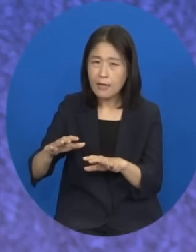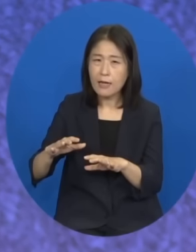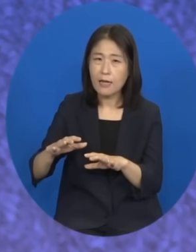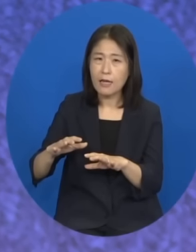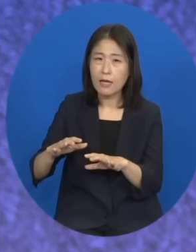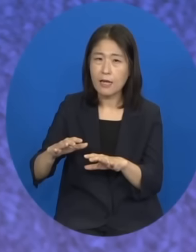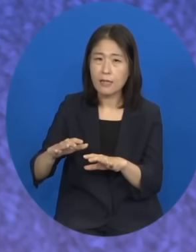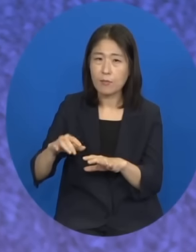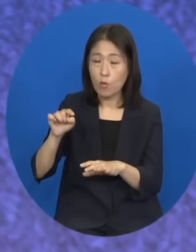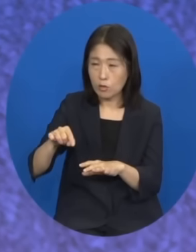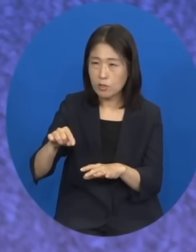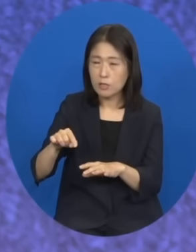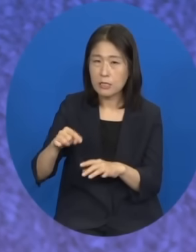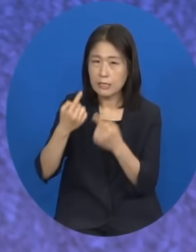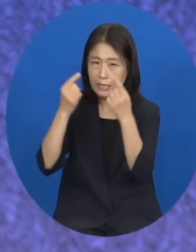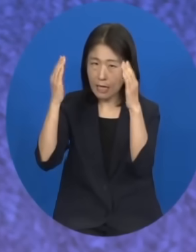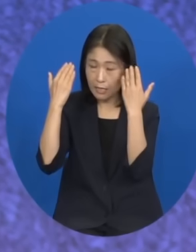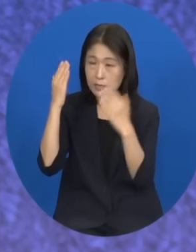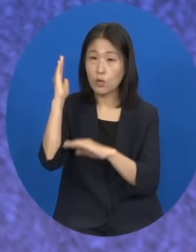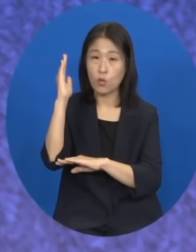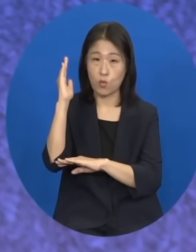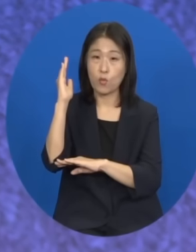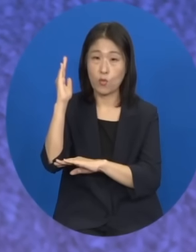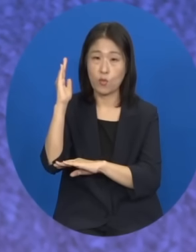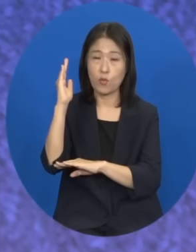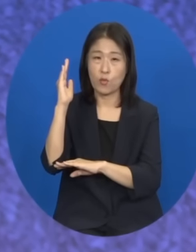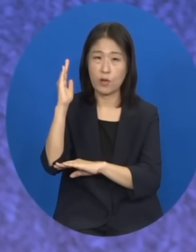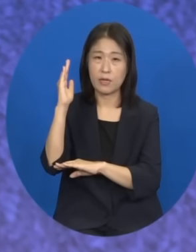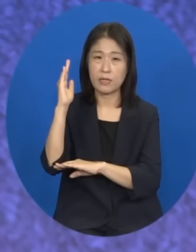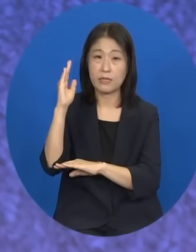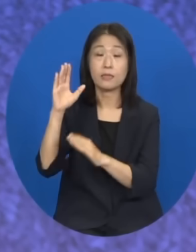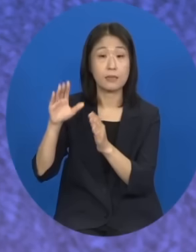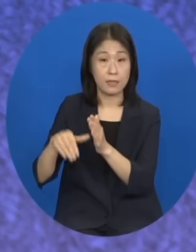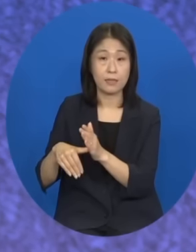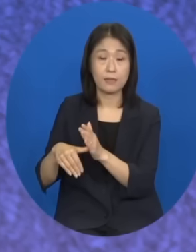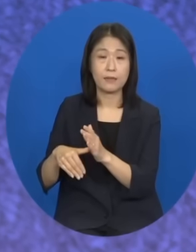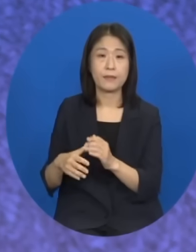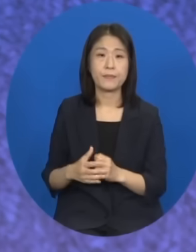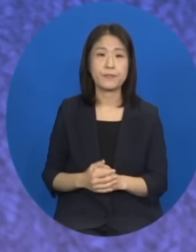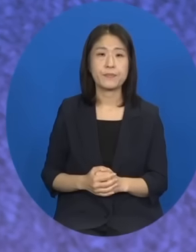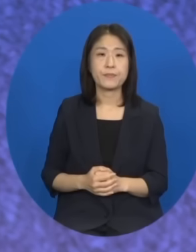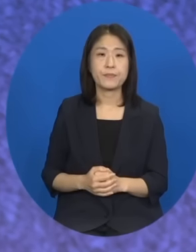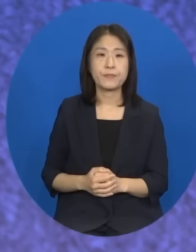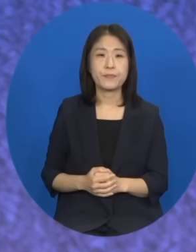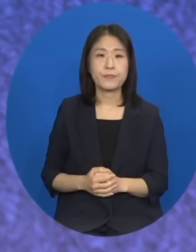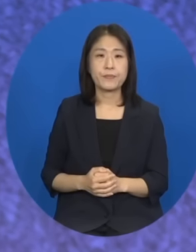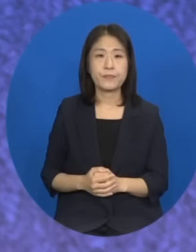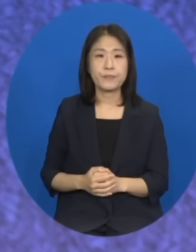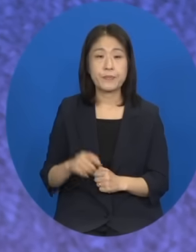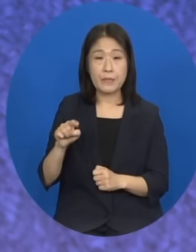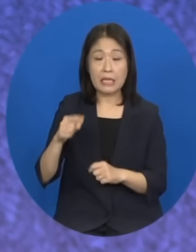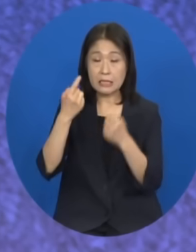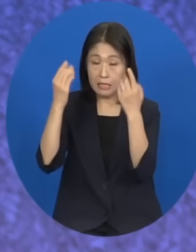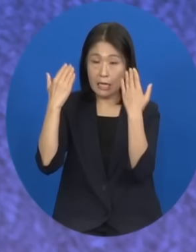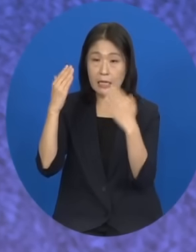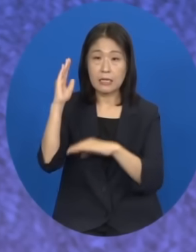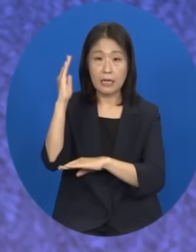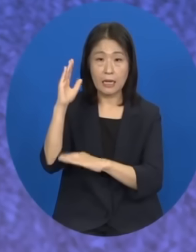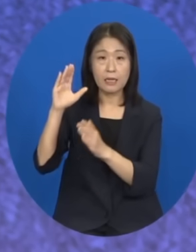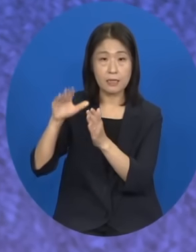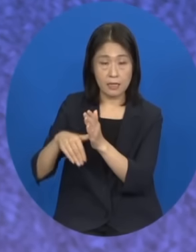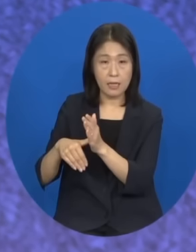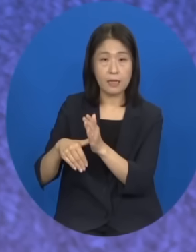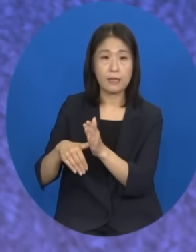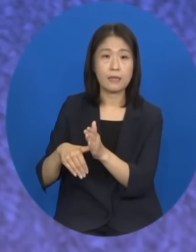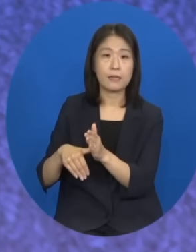거기 대학 그곳이 리빙스턴이 살던 자기 동네였어요. 그 도시에서 대학에서 강연을